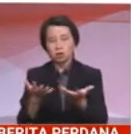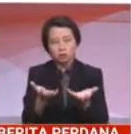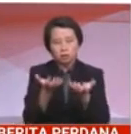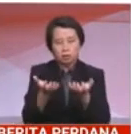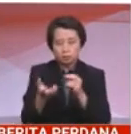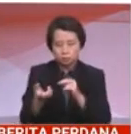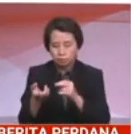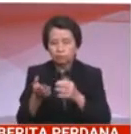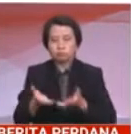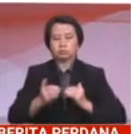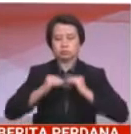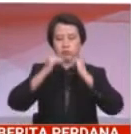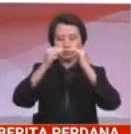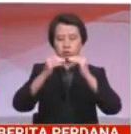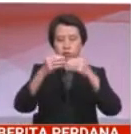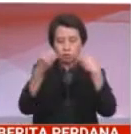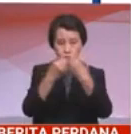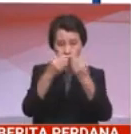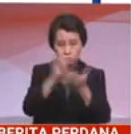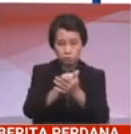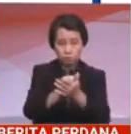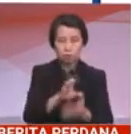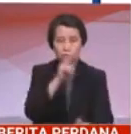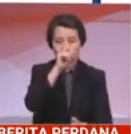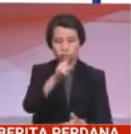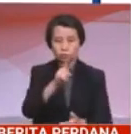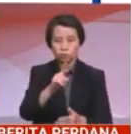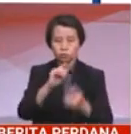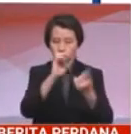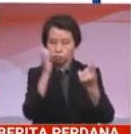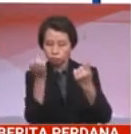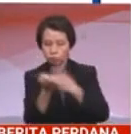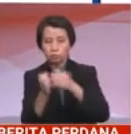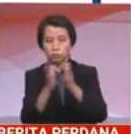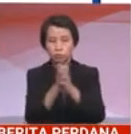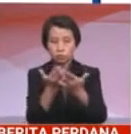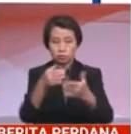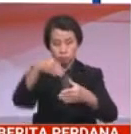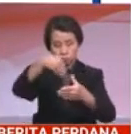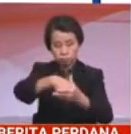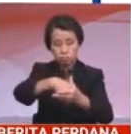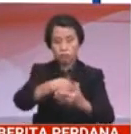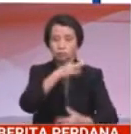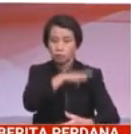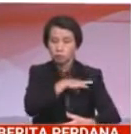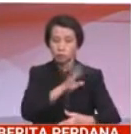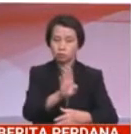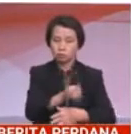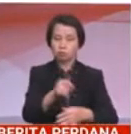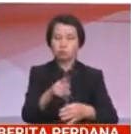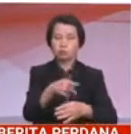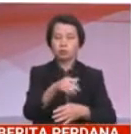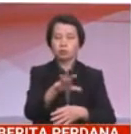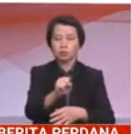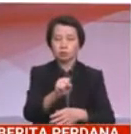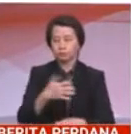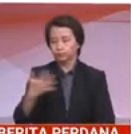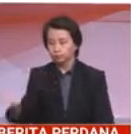untuk meningkatkan jumlah tersebut dan memastikan ekosistem e-dompet dimanfaatkan sepenuhnya oleh usahawan.